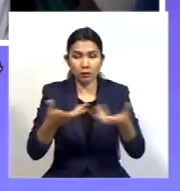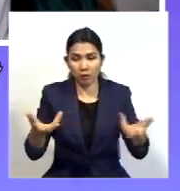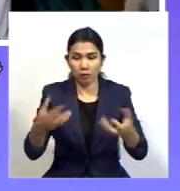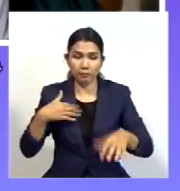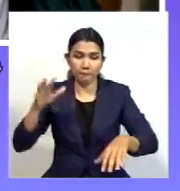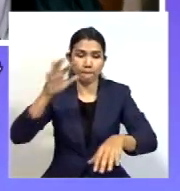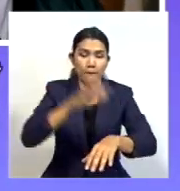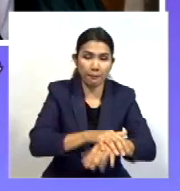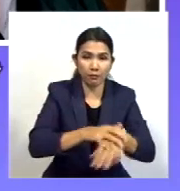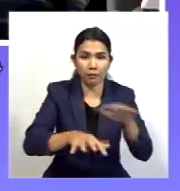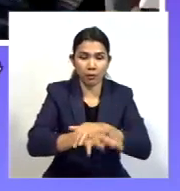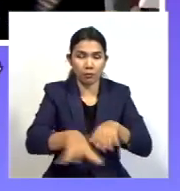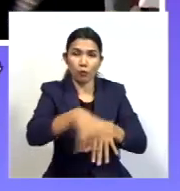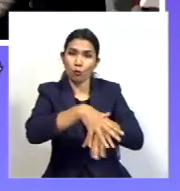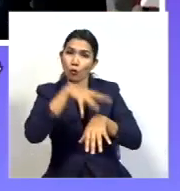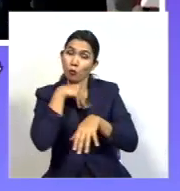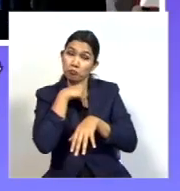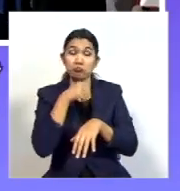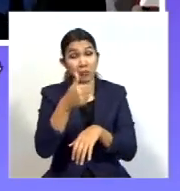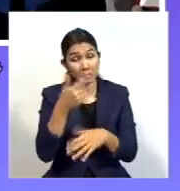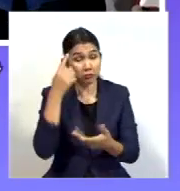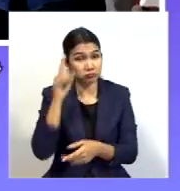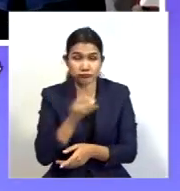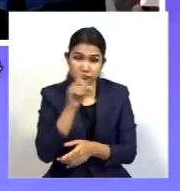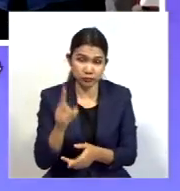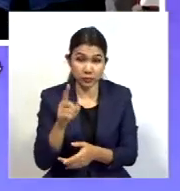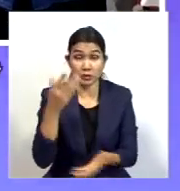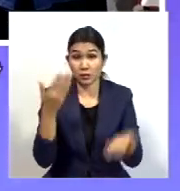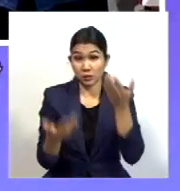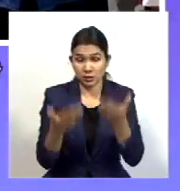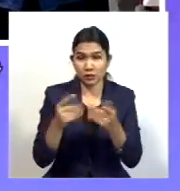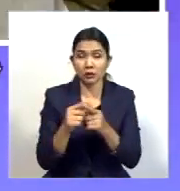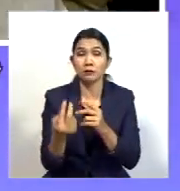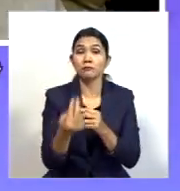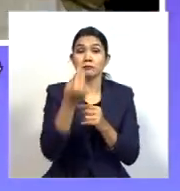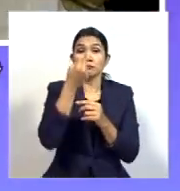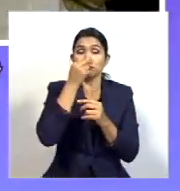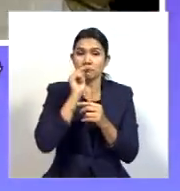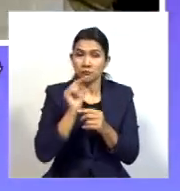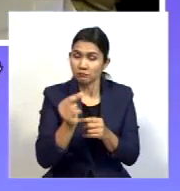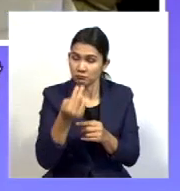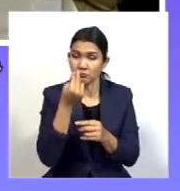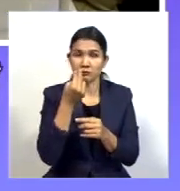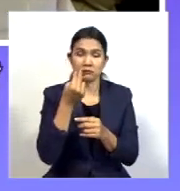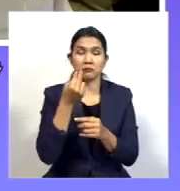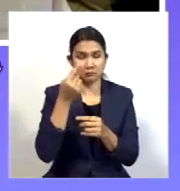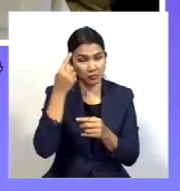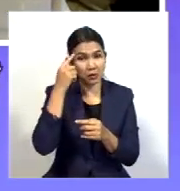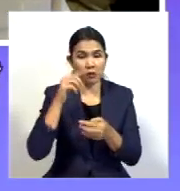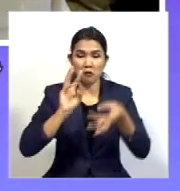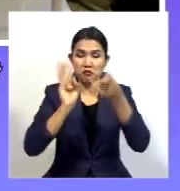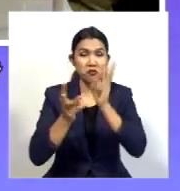เราได้หรือในขั้นสูงสุดเลยก็คือว่าเป็นการติดเชื้อทางการหายใจเท่านั้นเองนะครับโดยที่ไม่จำเป็น